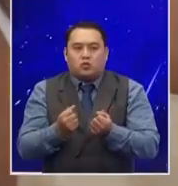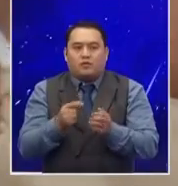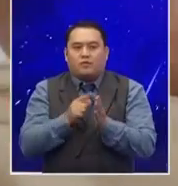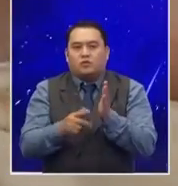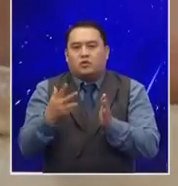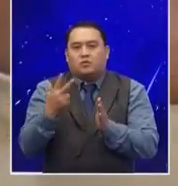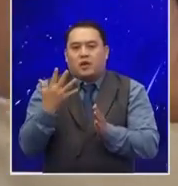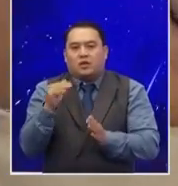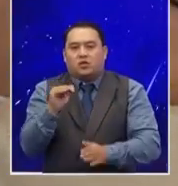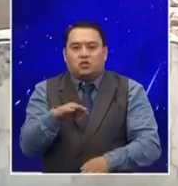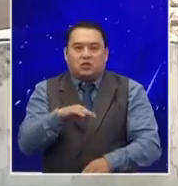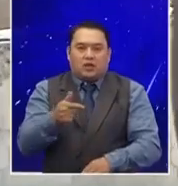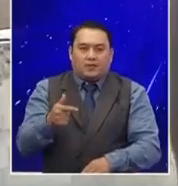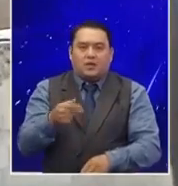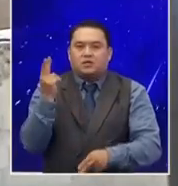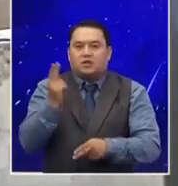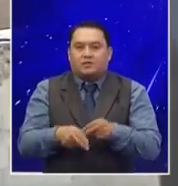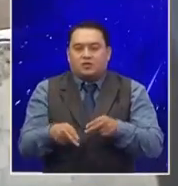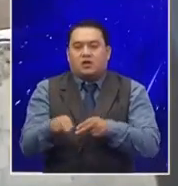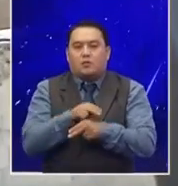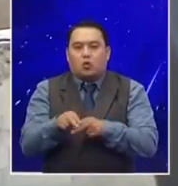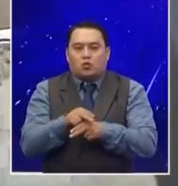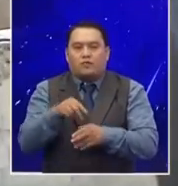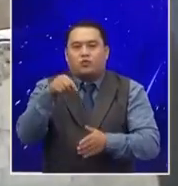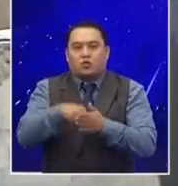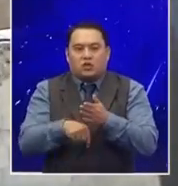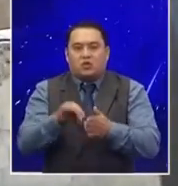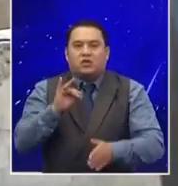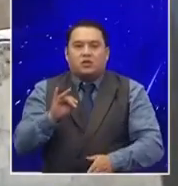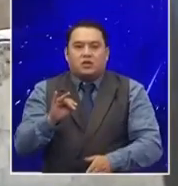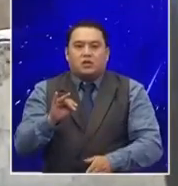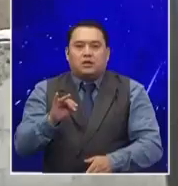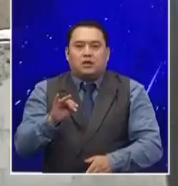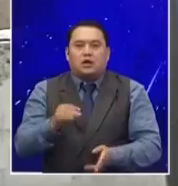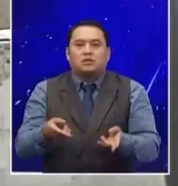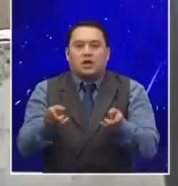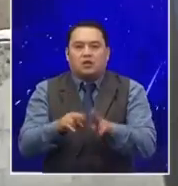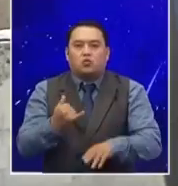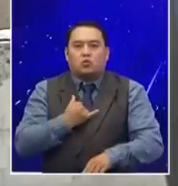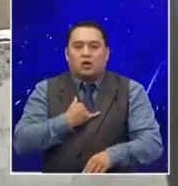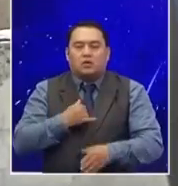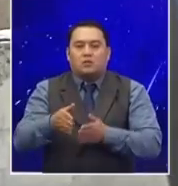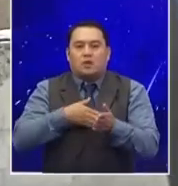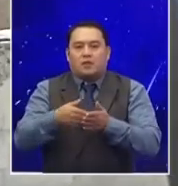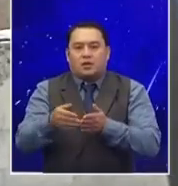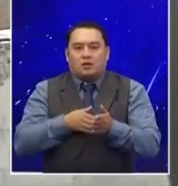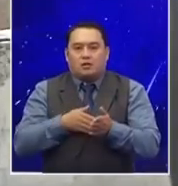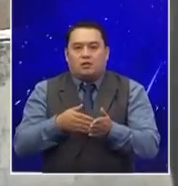тысяч тенге. На данный момент завершаются отделочные работы внутри здания. Остались у нас побелка,